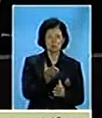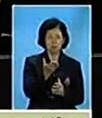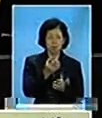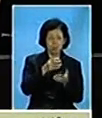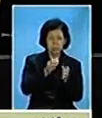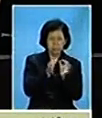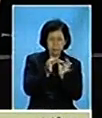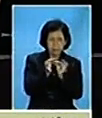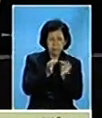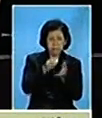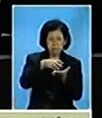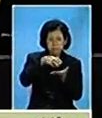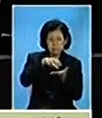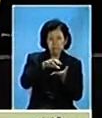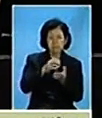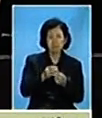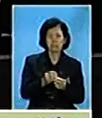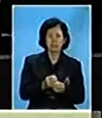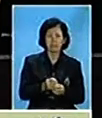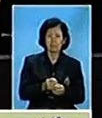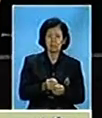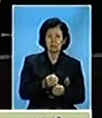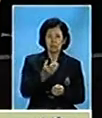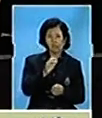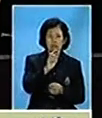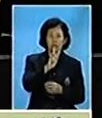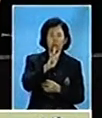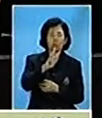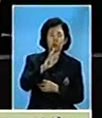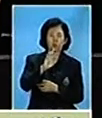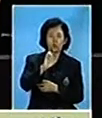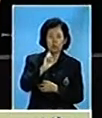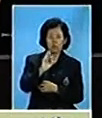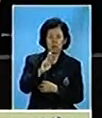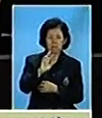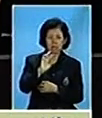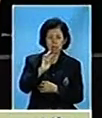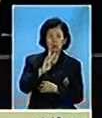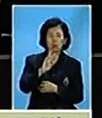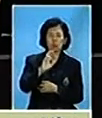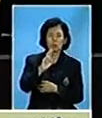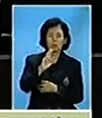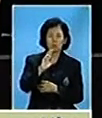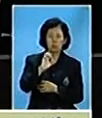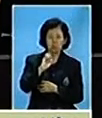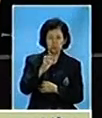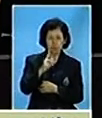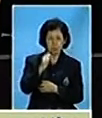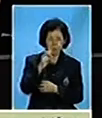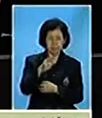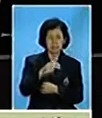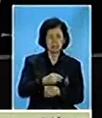ครับท่านวิรวิทย์พระท่านสุรศักดิ์ท่านอนุรักษ์ท่านวิรวิทย์เชิญสามท่านก่อนครับเชิญนะ